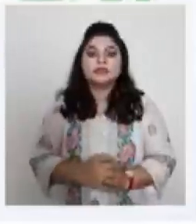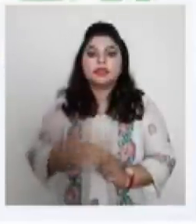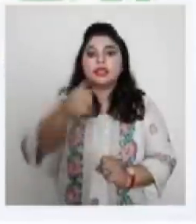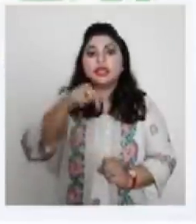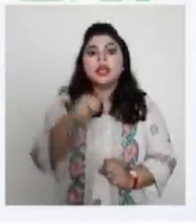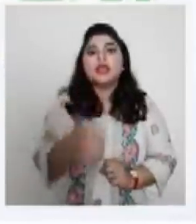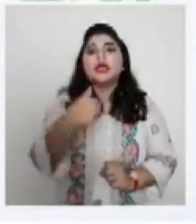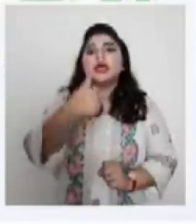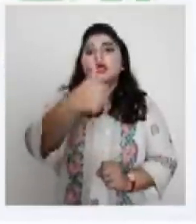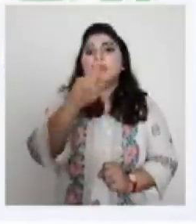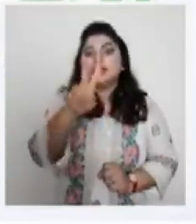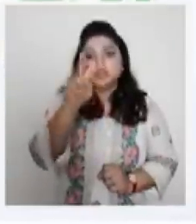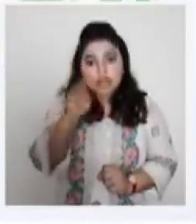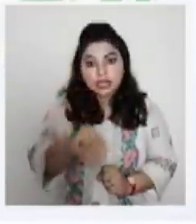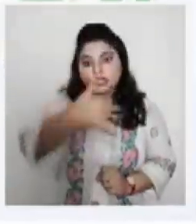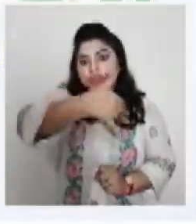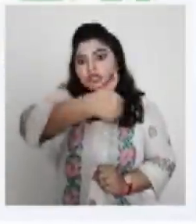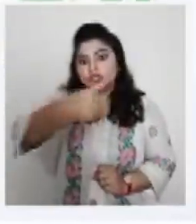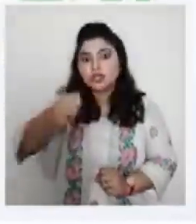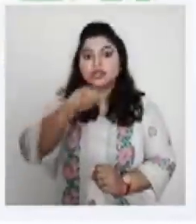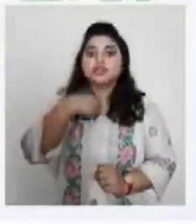২,৬৯,৩৫ জন। বর্তমানে কোয়ারেন্টাইনে আছেন